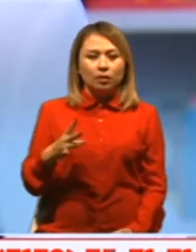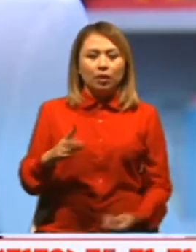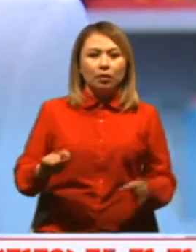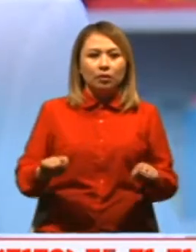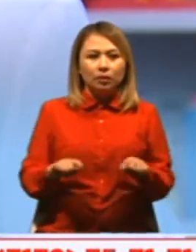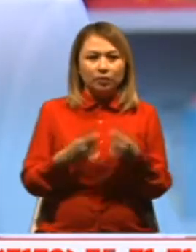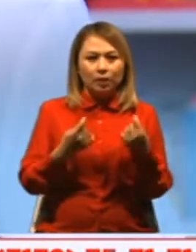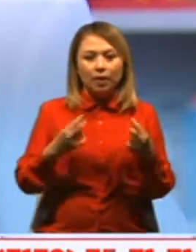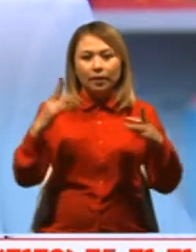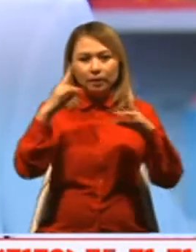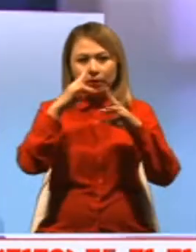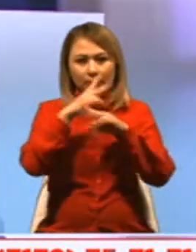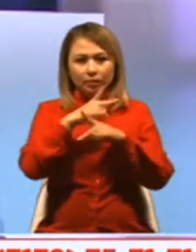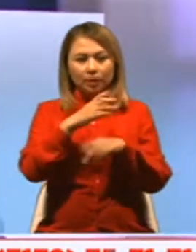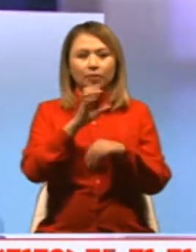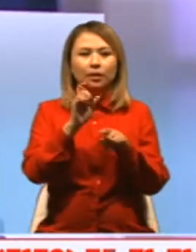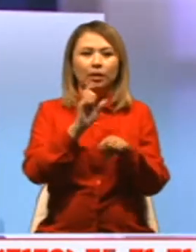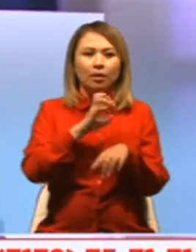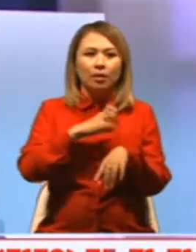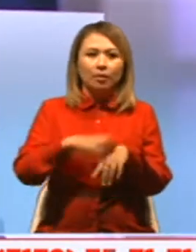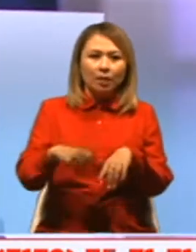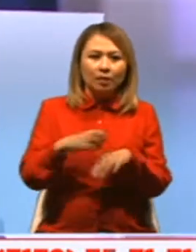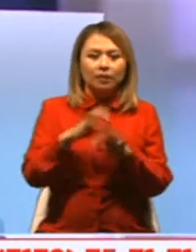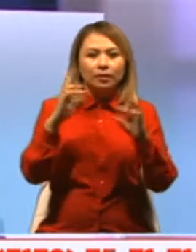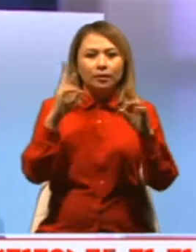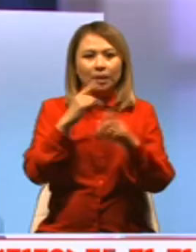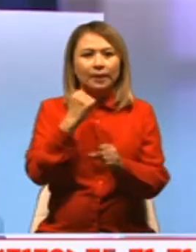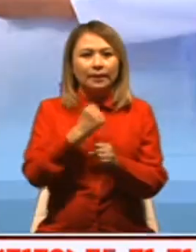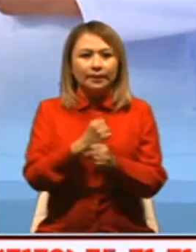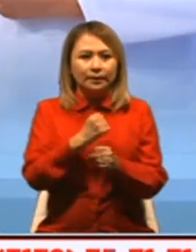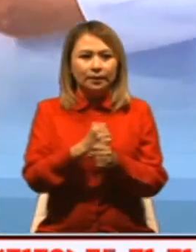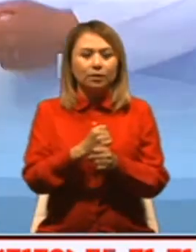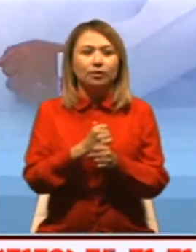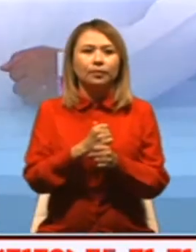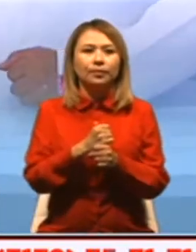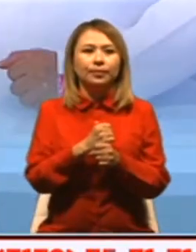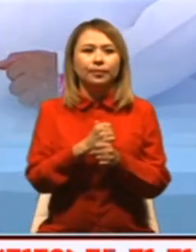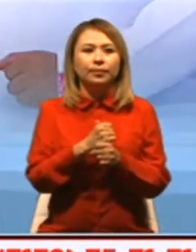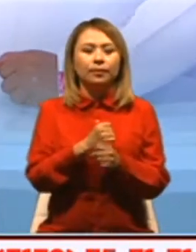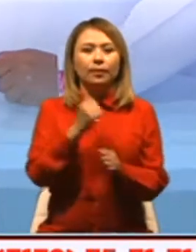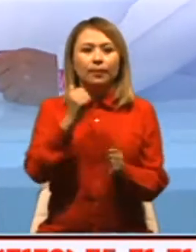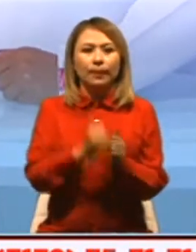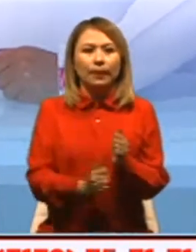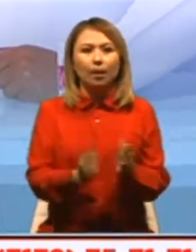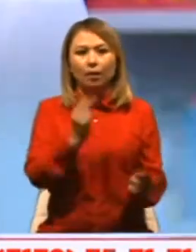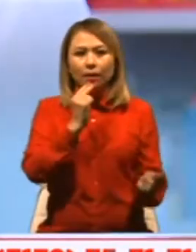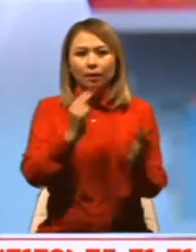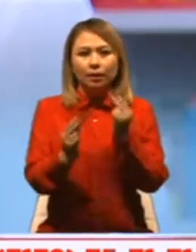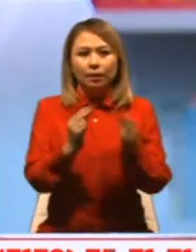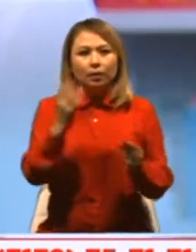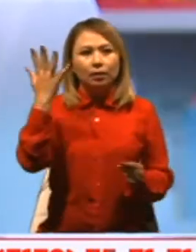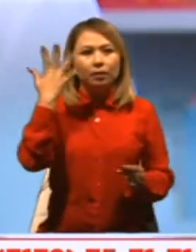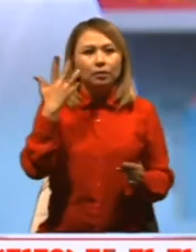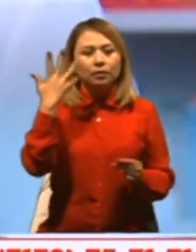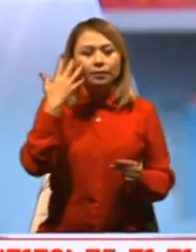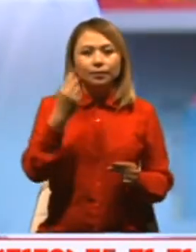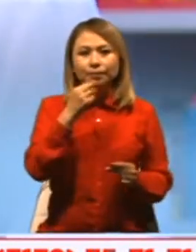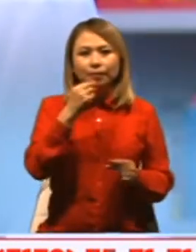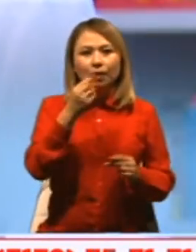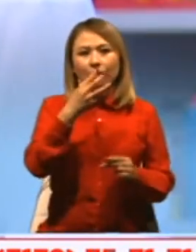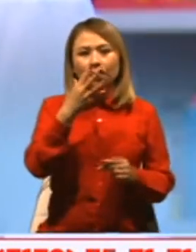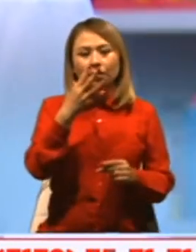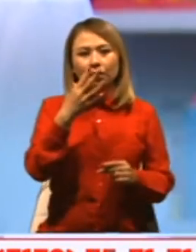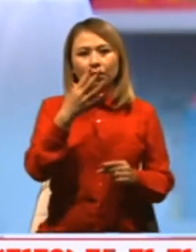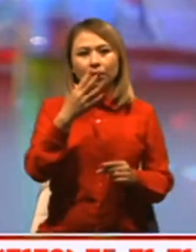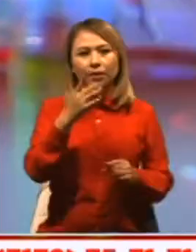Дұрыс өндірілмеуіне, структурасының дұрыс шықпауына. Және одан кейін бар бізде әрбір тамақты ішкен кезде сөлдер бөлінеді. Яғни